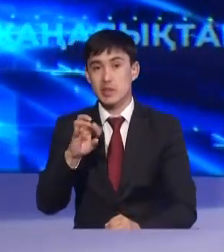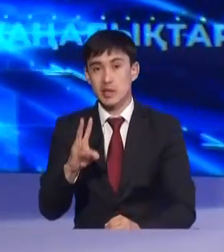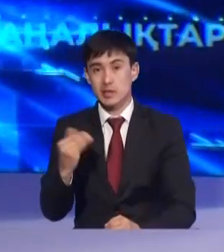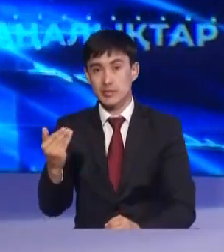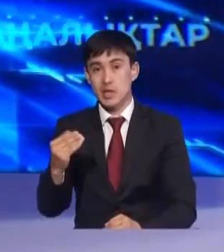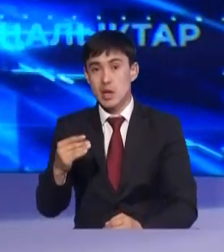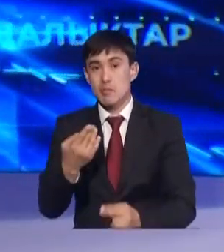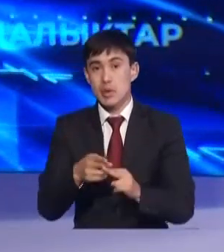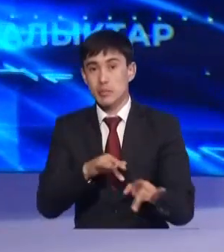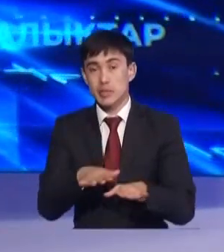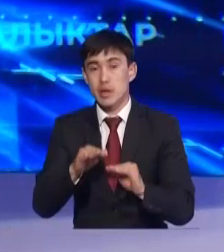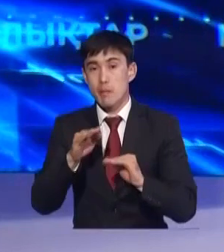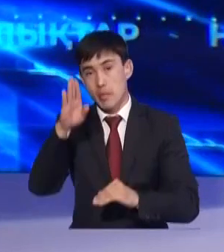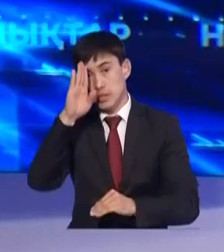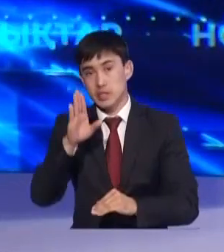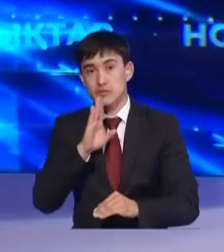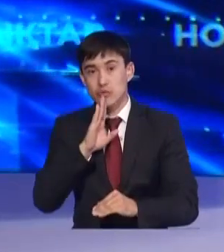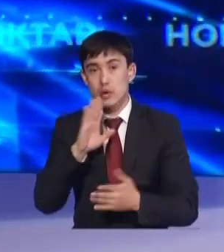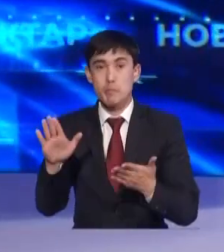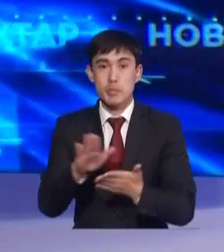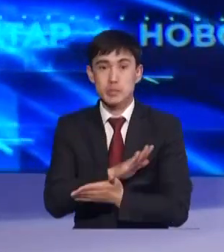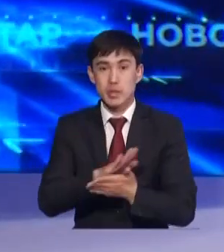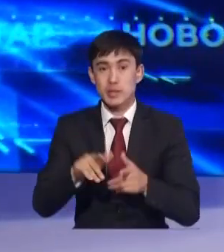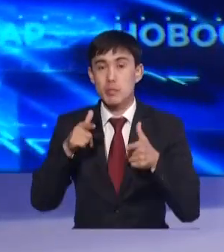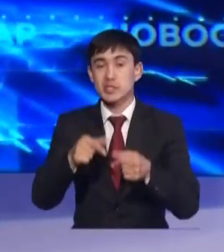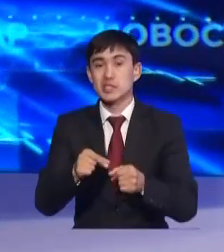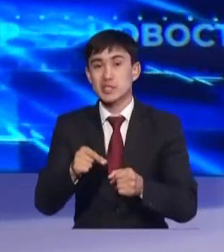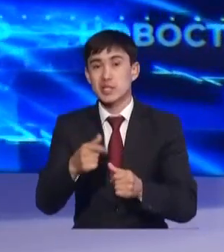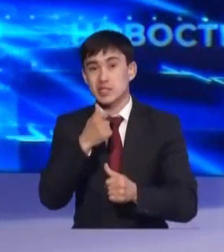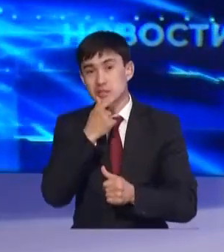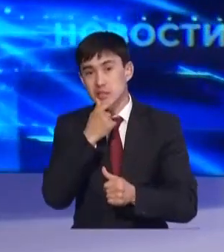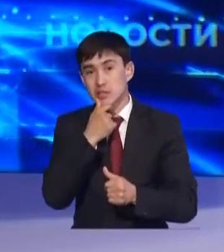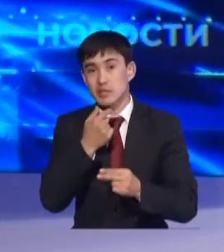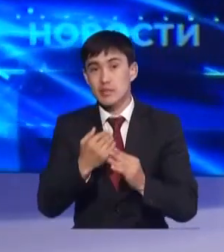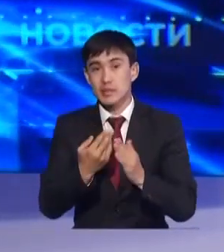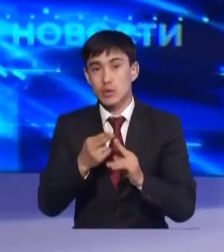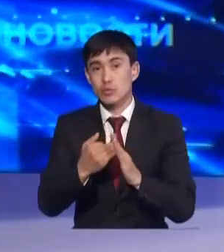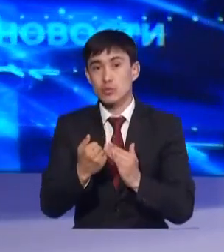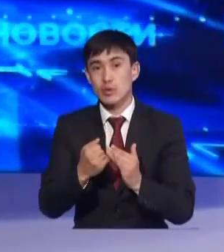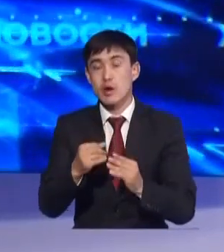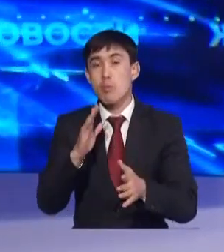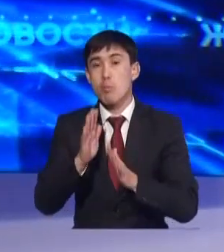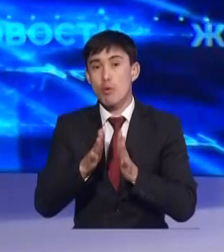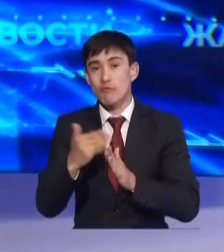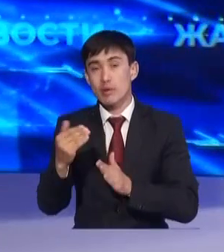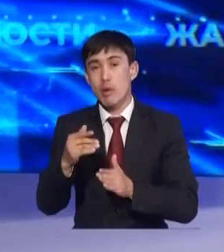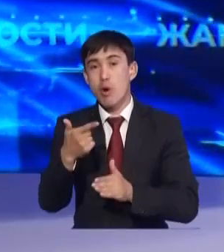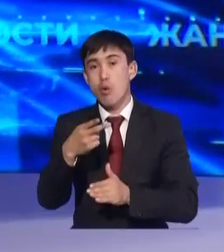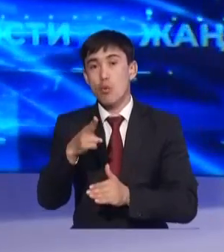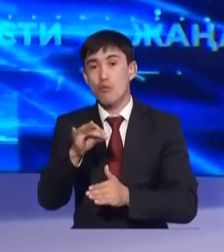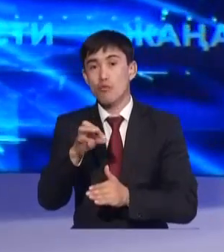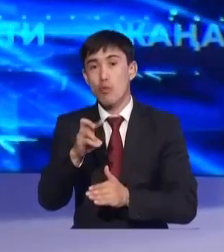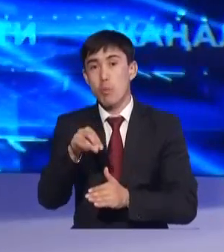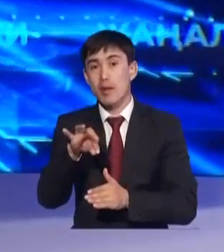алайн в рамках мероприятия Мальчишки и девчонки бесплатно посетили сеанс накануне вышедшего популярного мультфильма